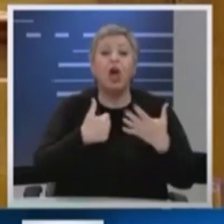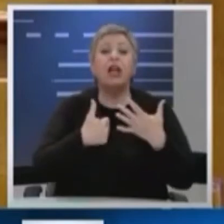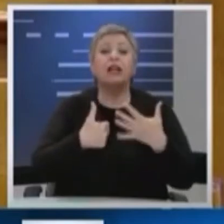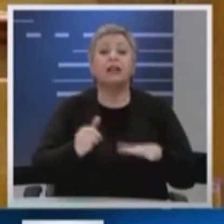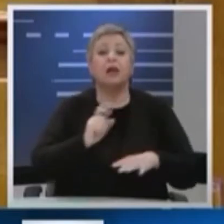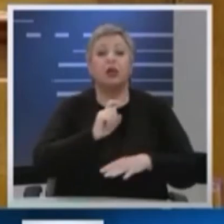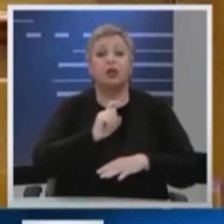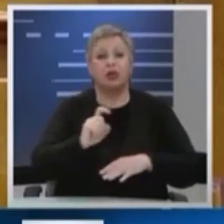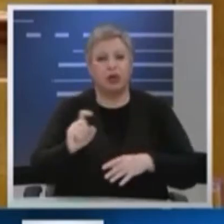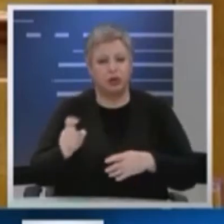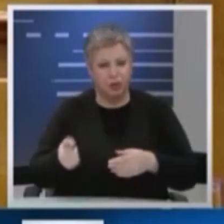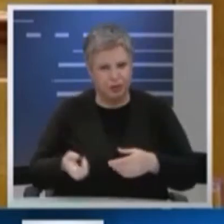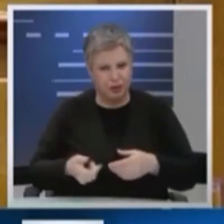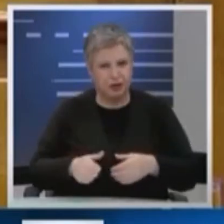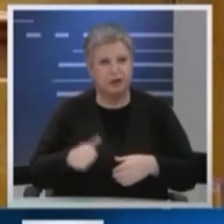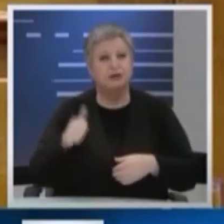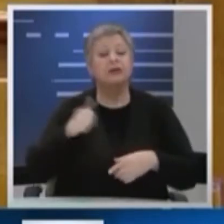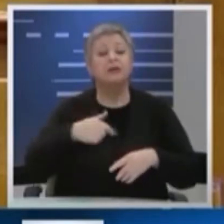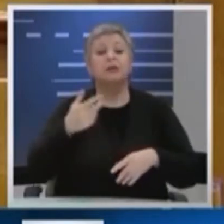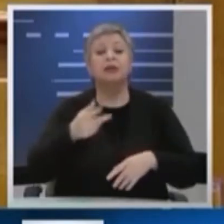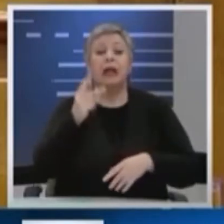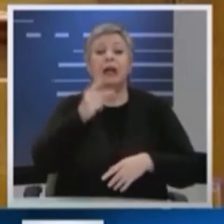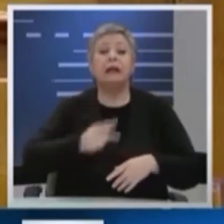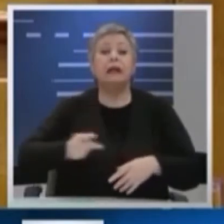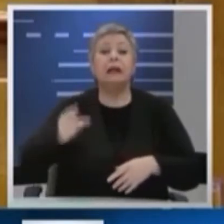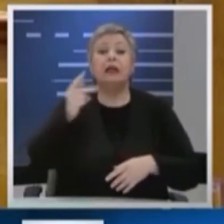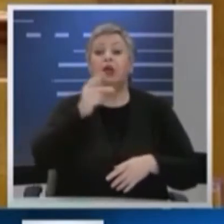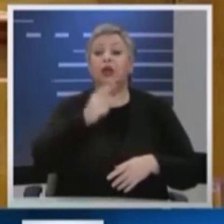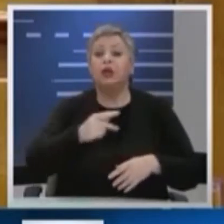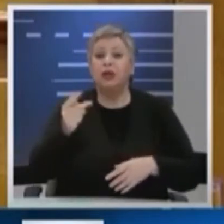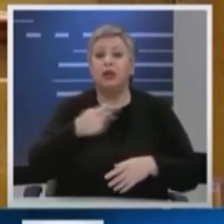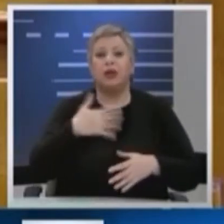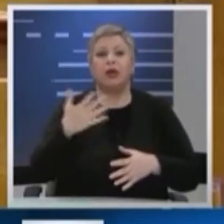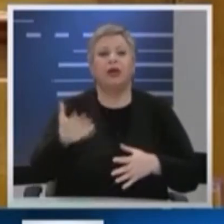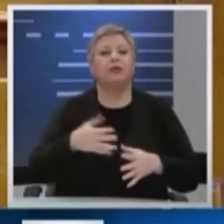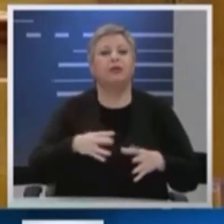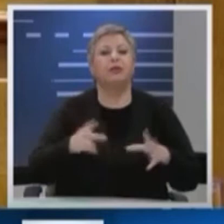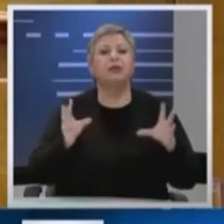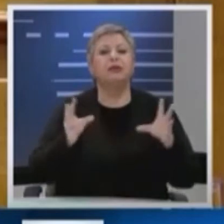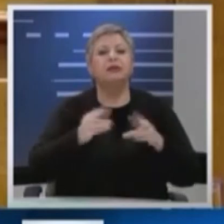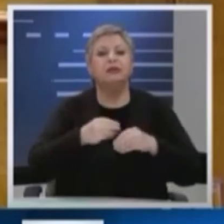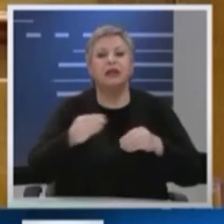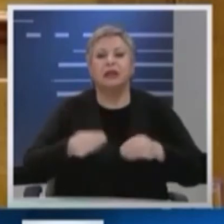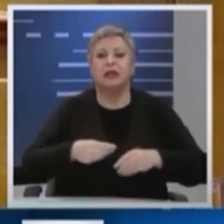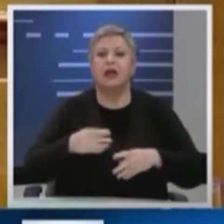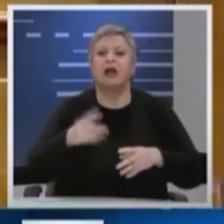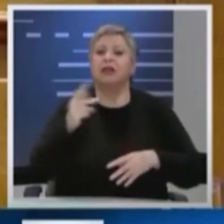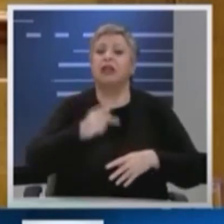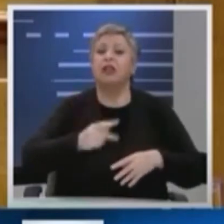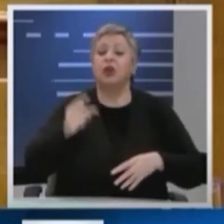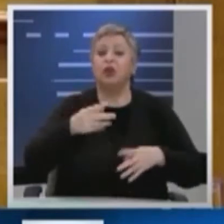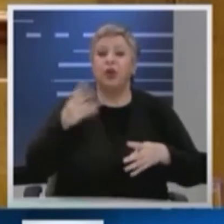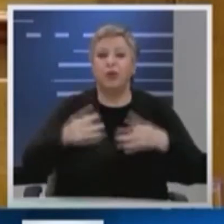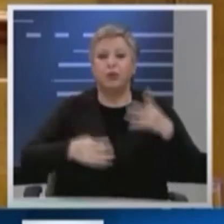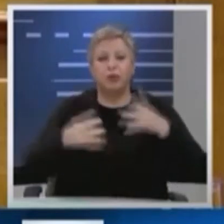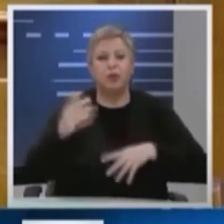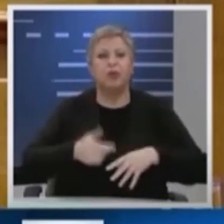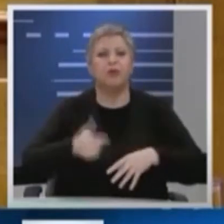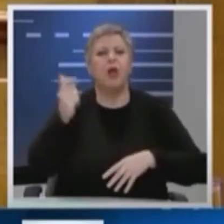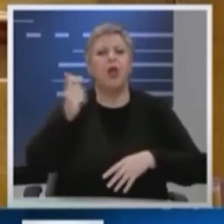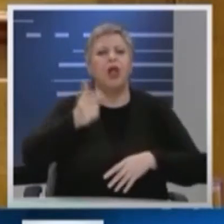Δεύτερο, με σημαντική μείωση του κοινωνικού κράτους, το σύνολο των δαπανών που πάνε για μεταβιβάσεις, για τον κοινωνικό προϋπολογισμό και για τις